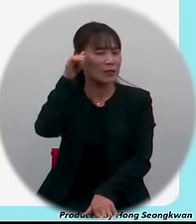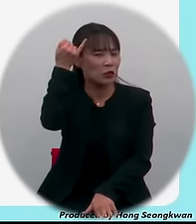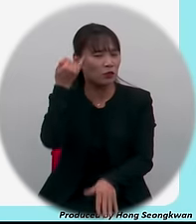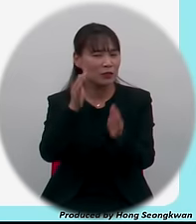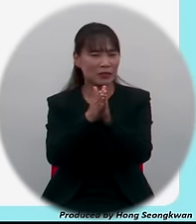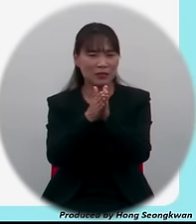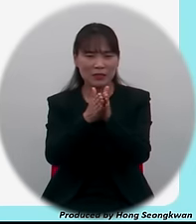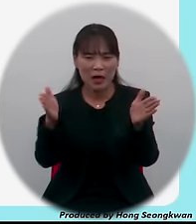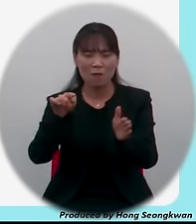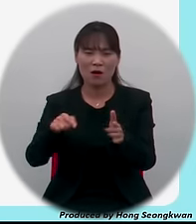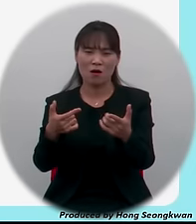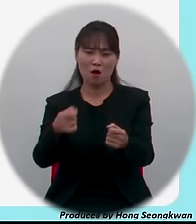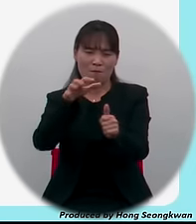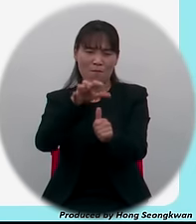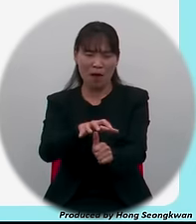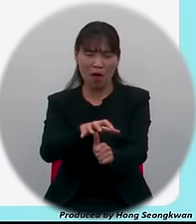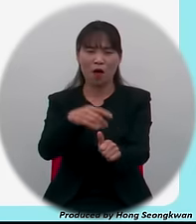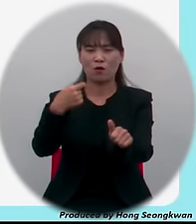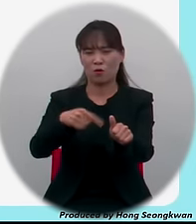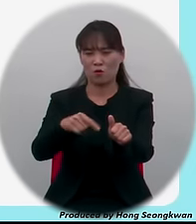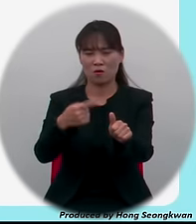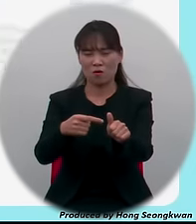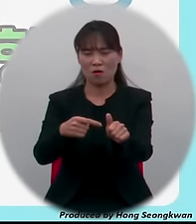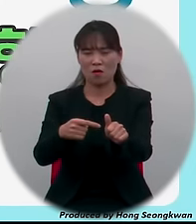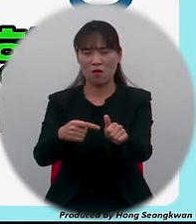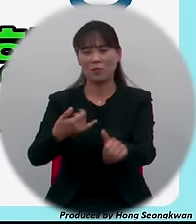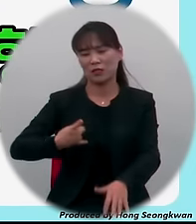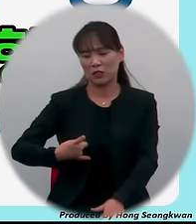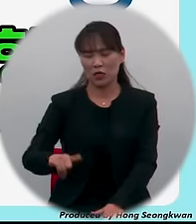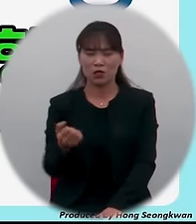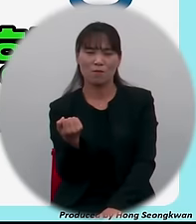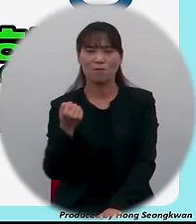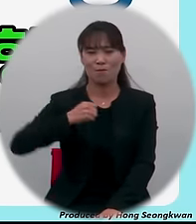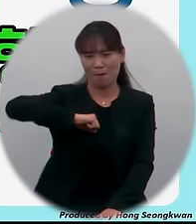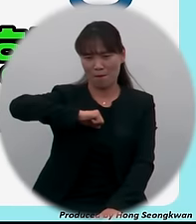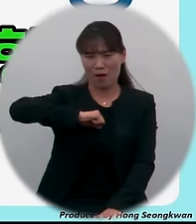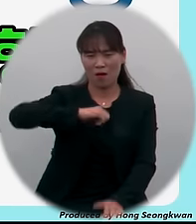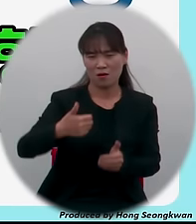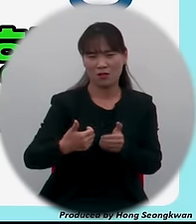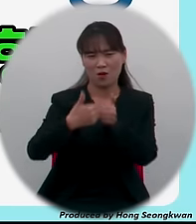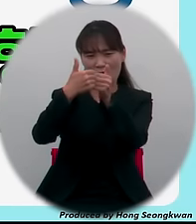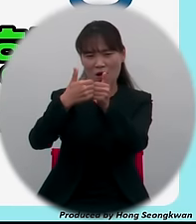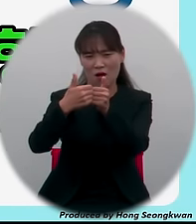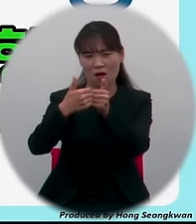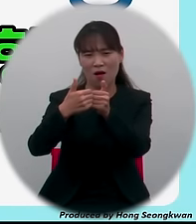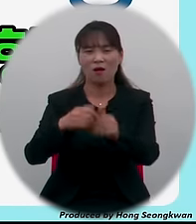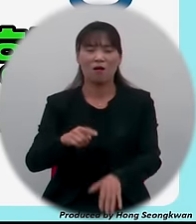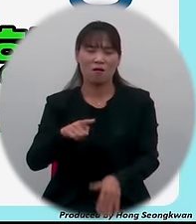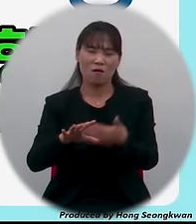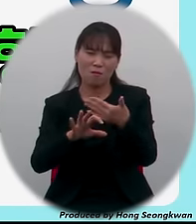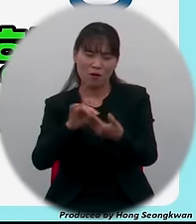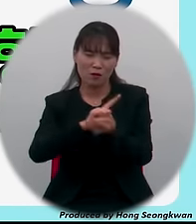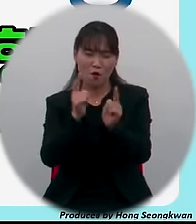사춘기가 되면서부터는 이러한 통제와 제압 중심의 훈육에 아이들이 카운터 하기 반박과 저항을 합니다